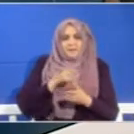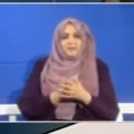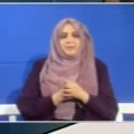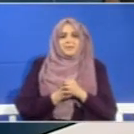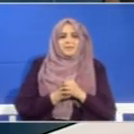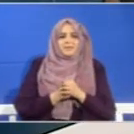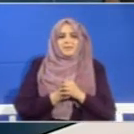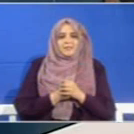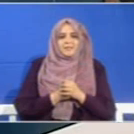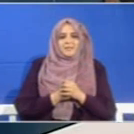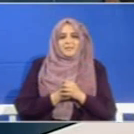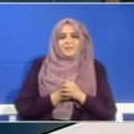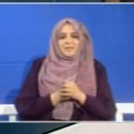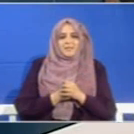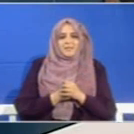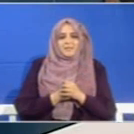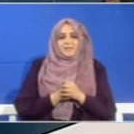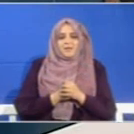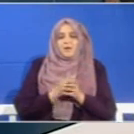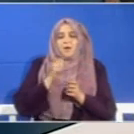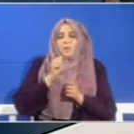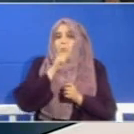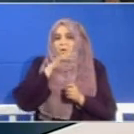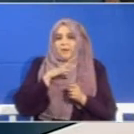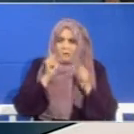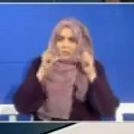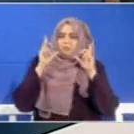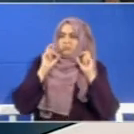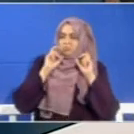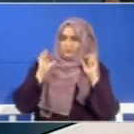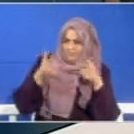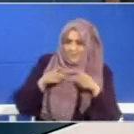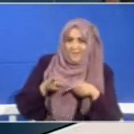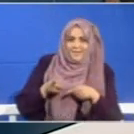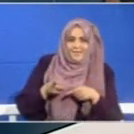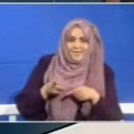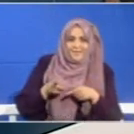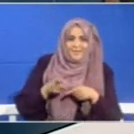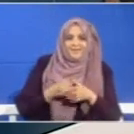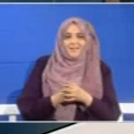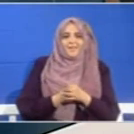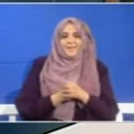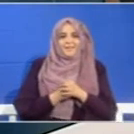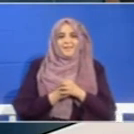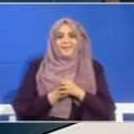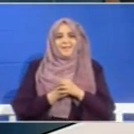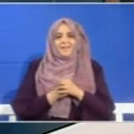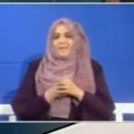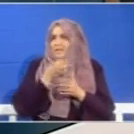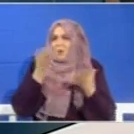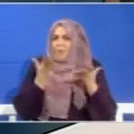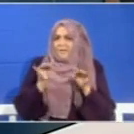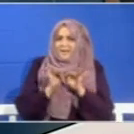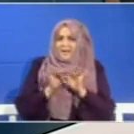قراءة صغيرة، فإذا بالنبي صلى الله عليه وسلم يستيقظ هكذا مفاجأة ويجي ويراني أفعل ذلك. فقال